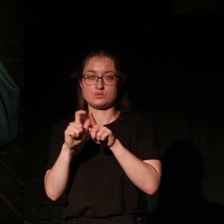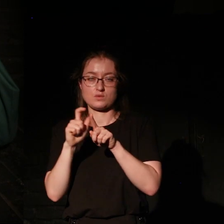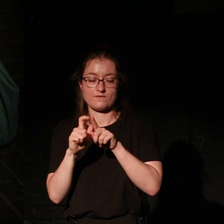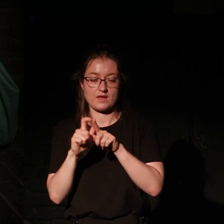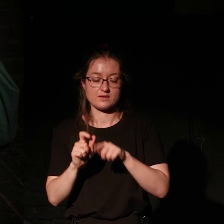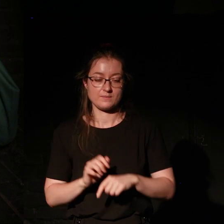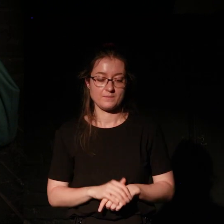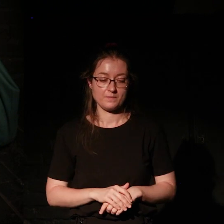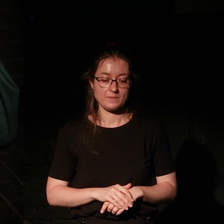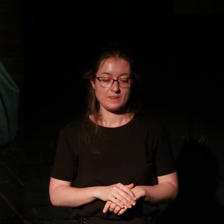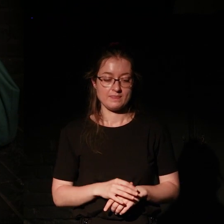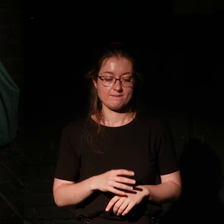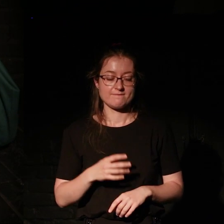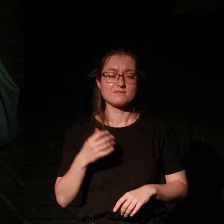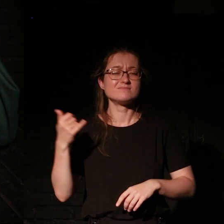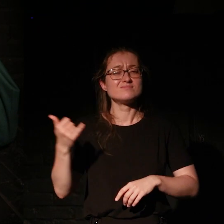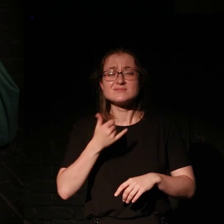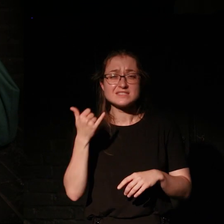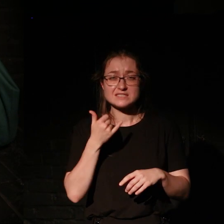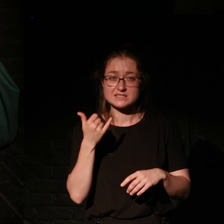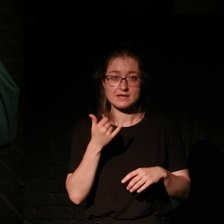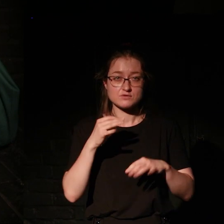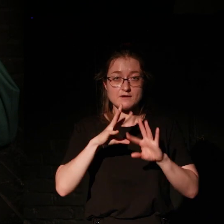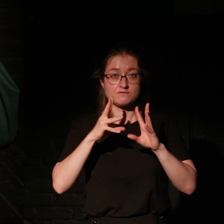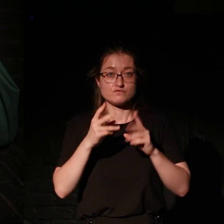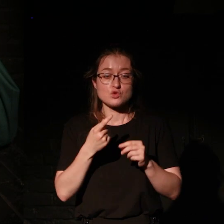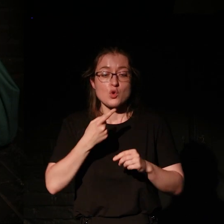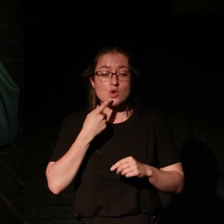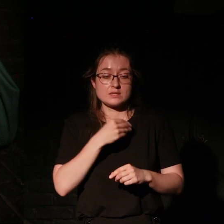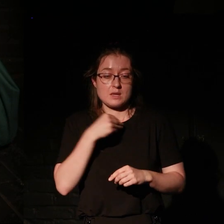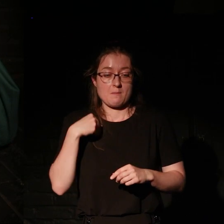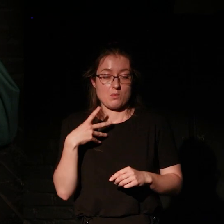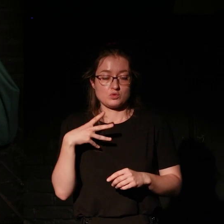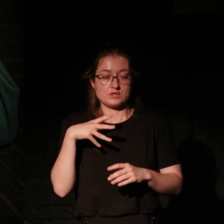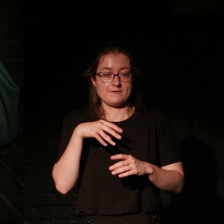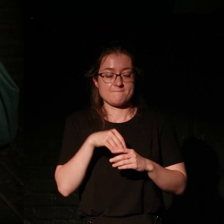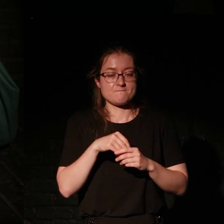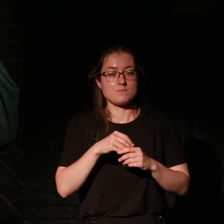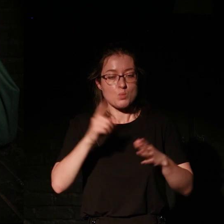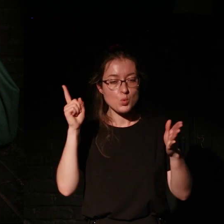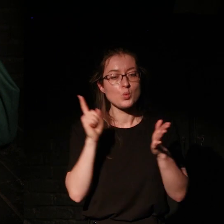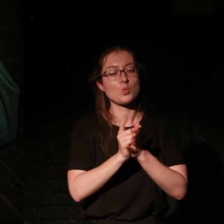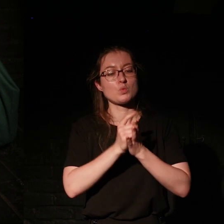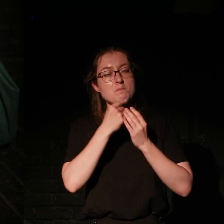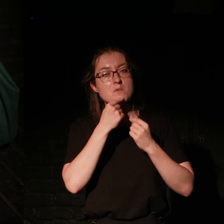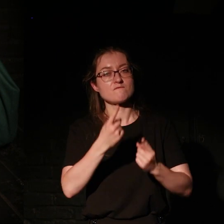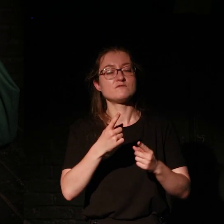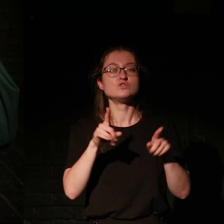nie zawsze da się wszystko w języku polskim powiedzieć z użyciem takich form, jakie były używane na